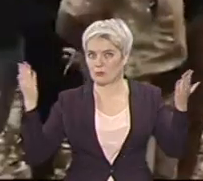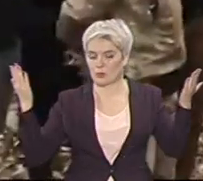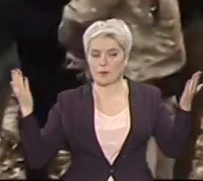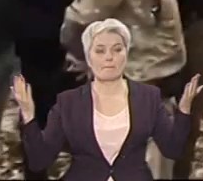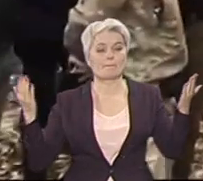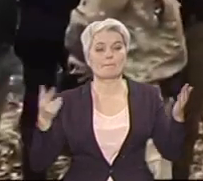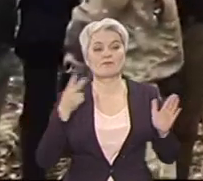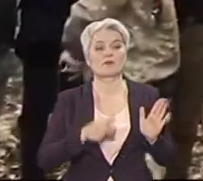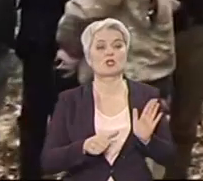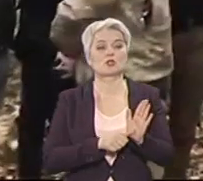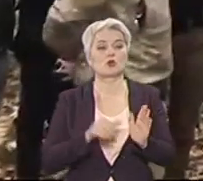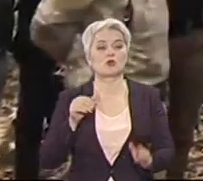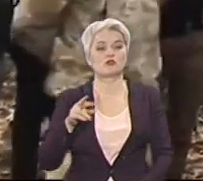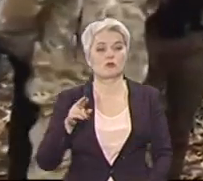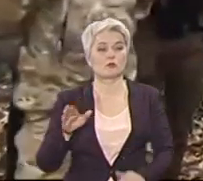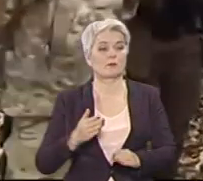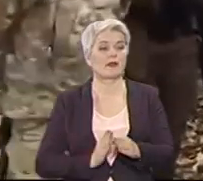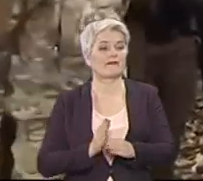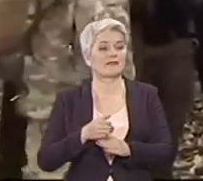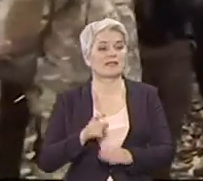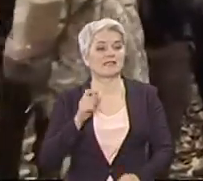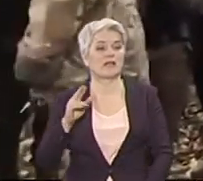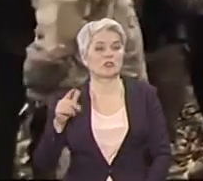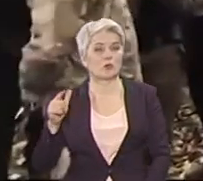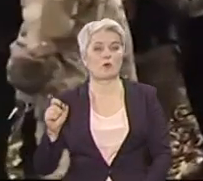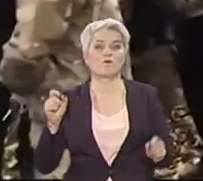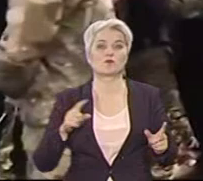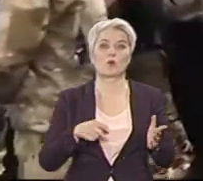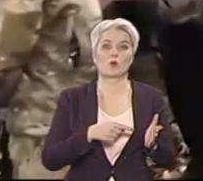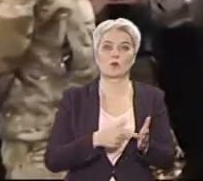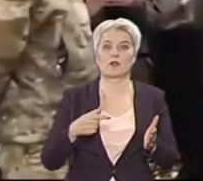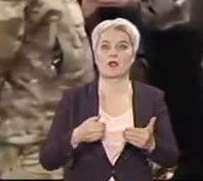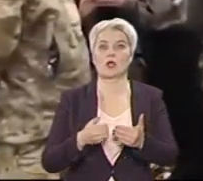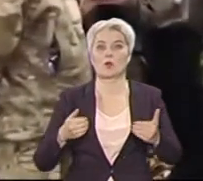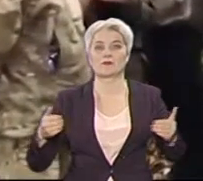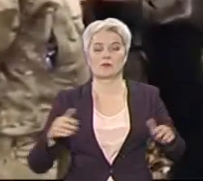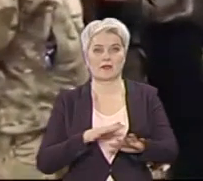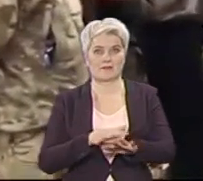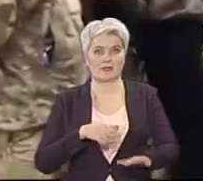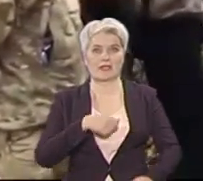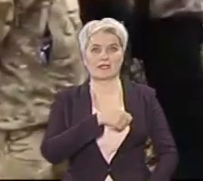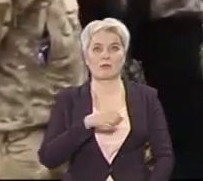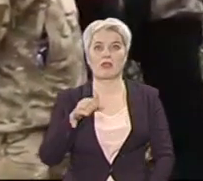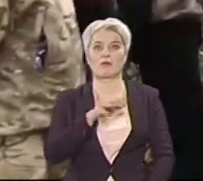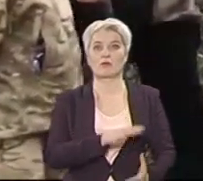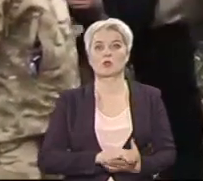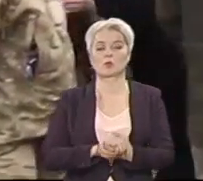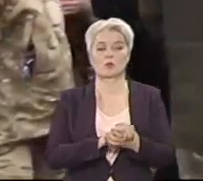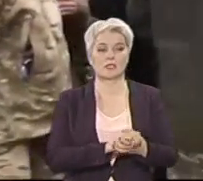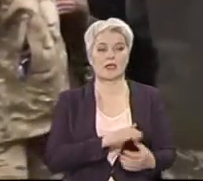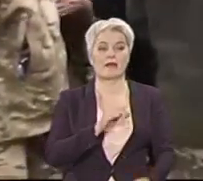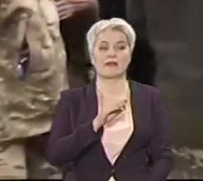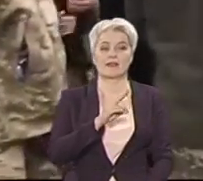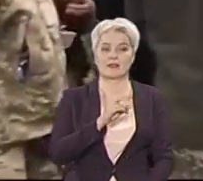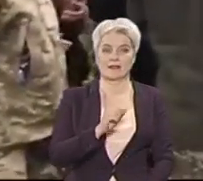Нагадаю, 26 жовтня після візиту Володимира Зеленського до Золотого, де розводили війська нардеп від Європейської солідарності, Софія